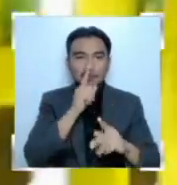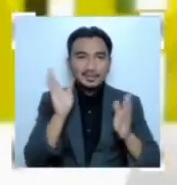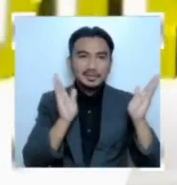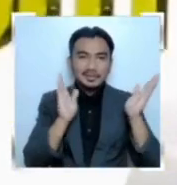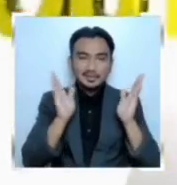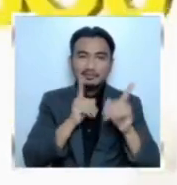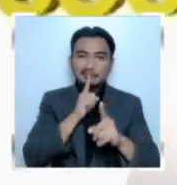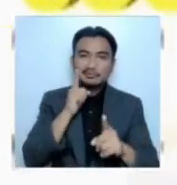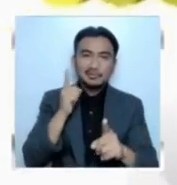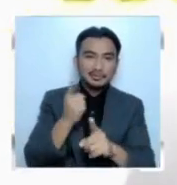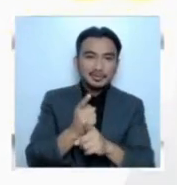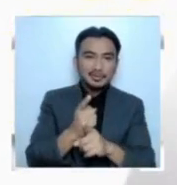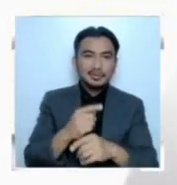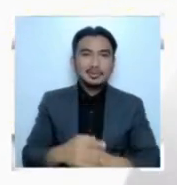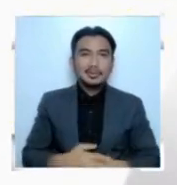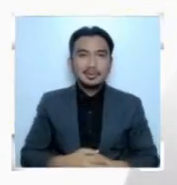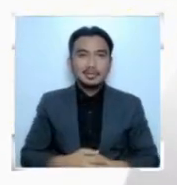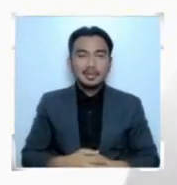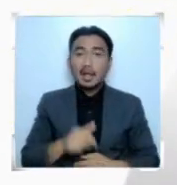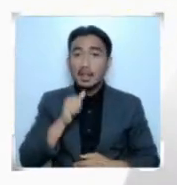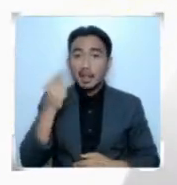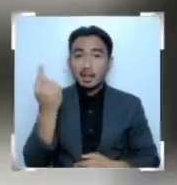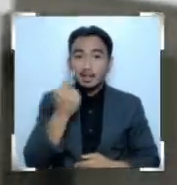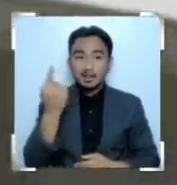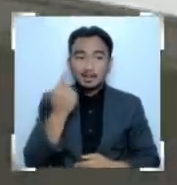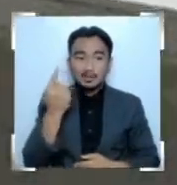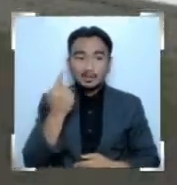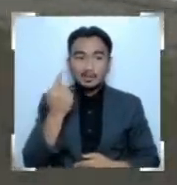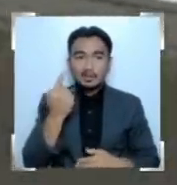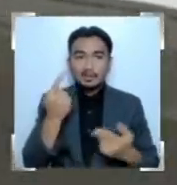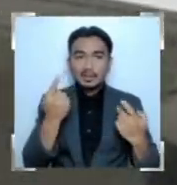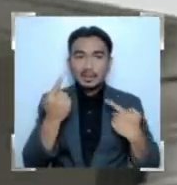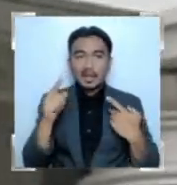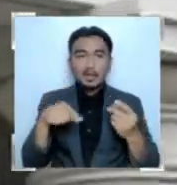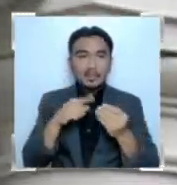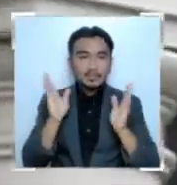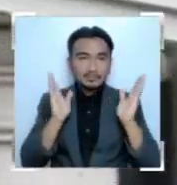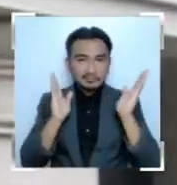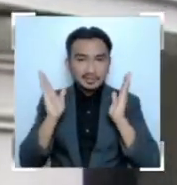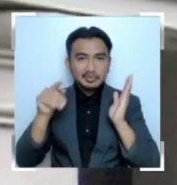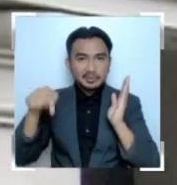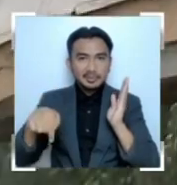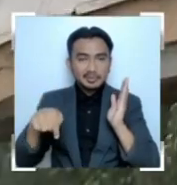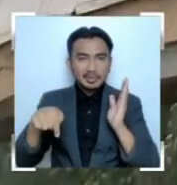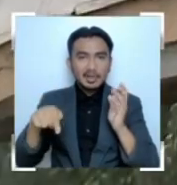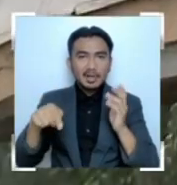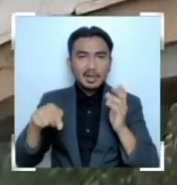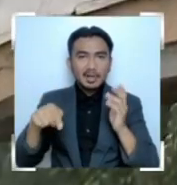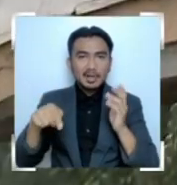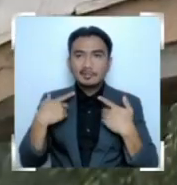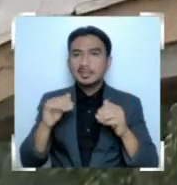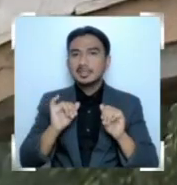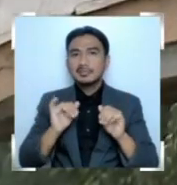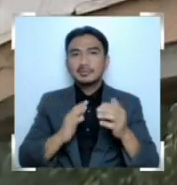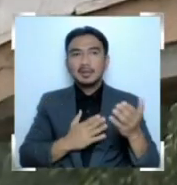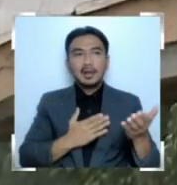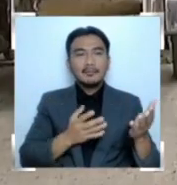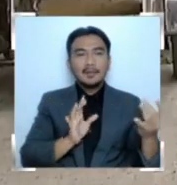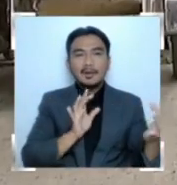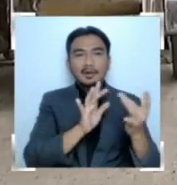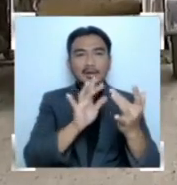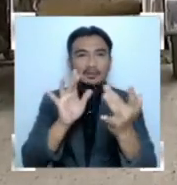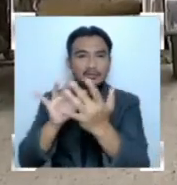basta Batangas ang probinsyang maseservisyuan nito. Dahil abot nito maging ang Laguna, Quezon at iba pang